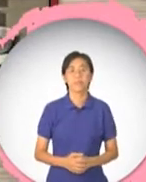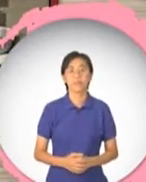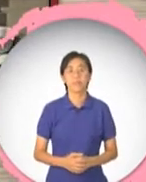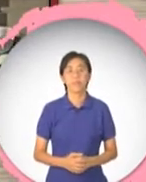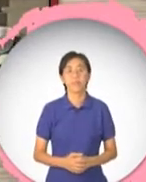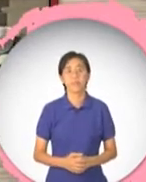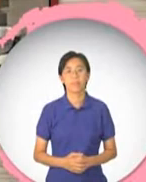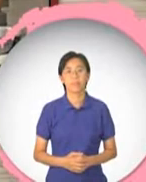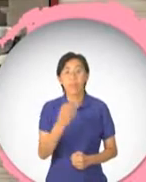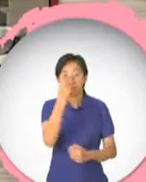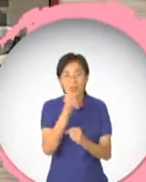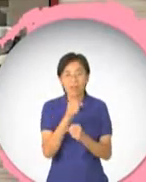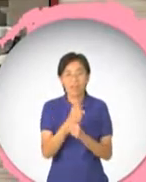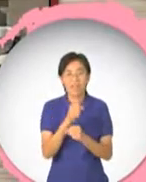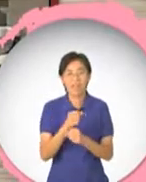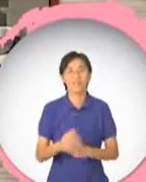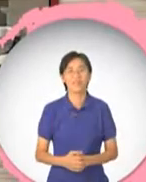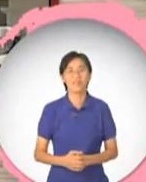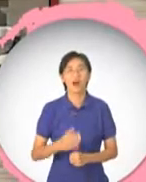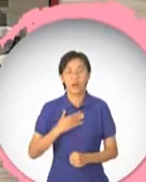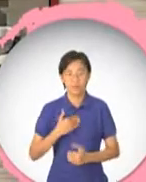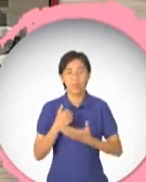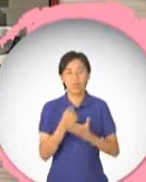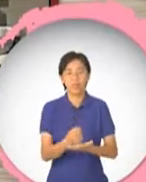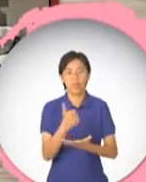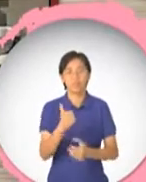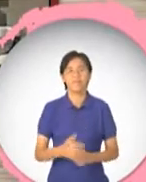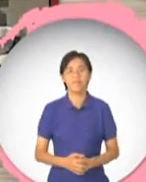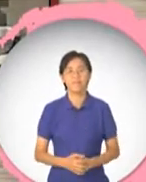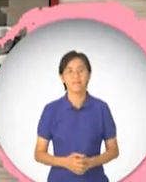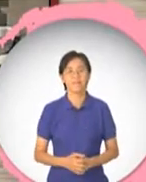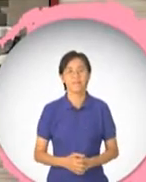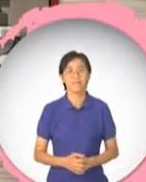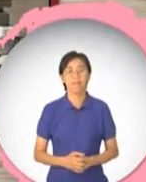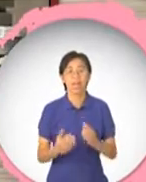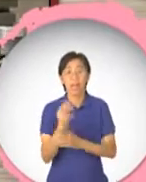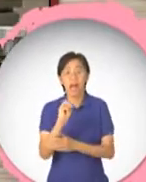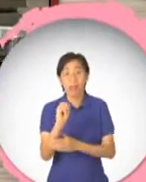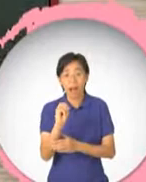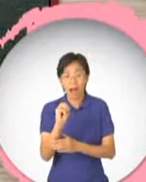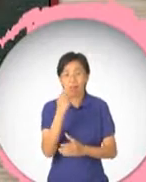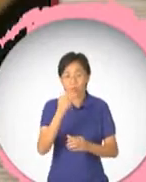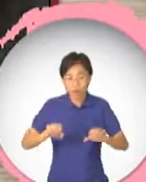องทำ งั้นผมช่วยจานดีกว่า ค่ะถ้าไม้คึงแป้งมีขนาดที่ใหญ่อาจจะต้องเ